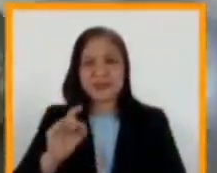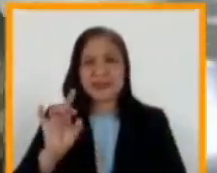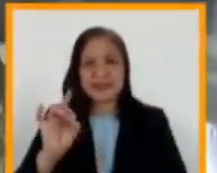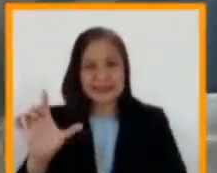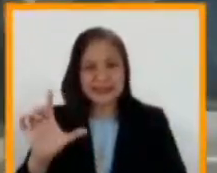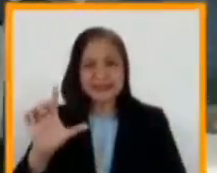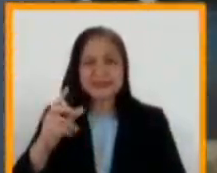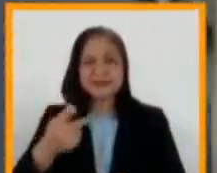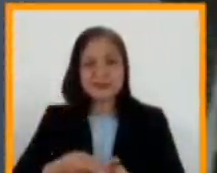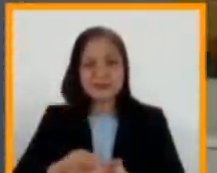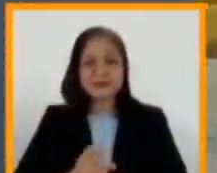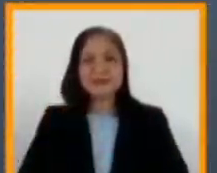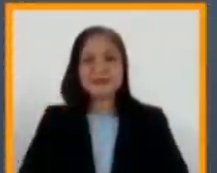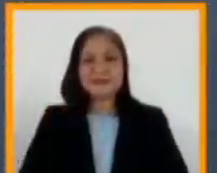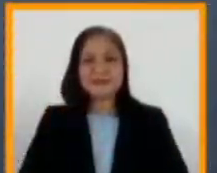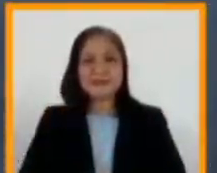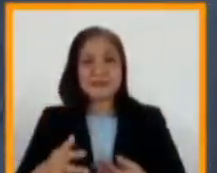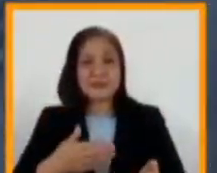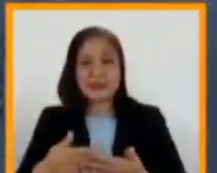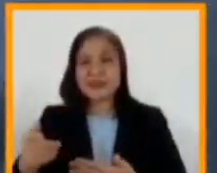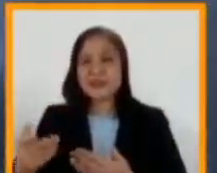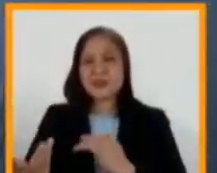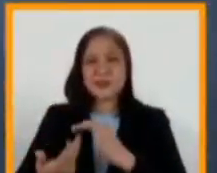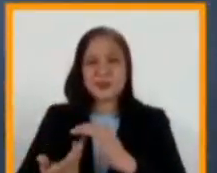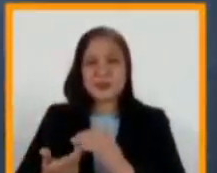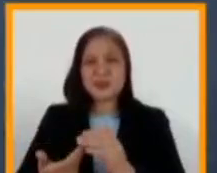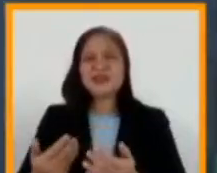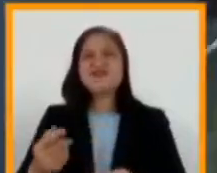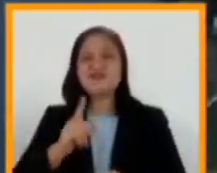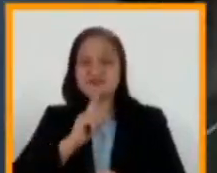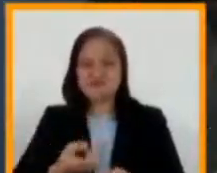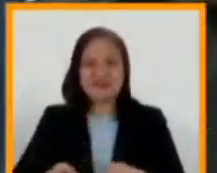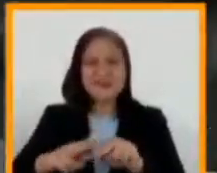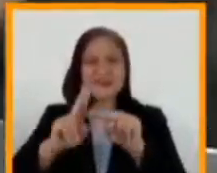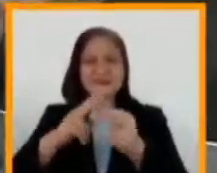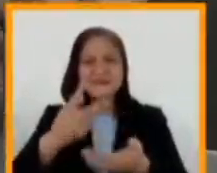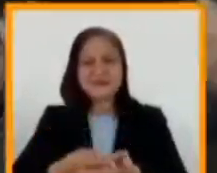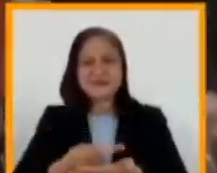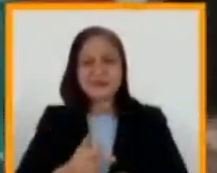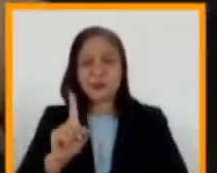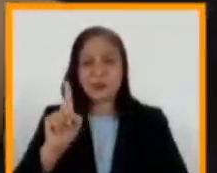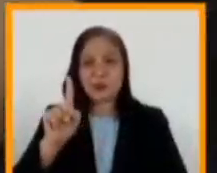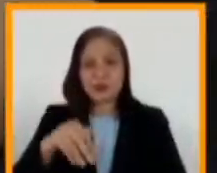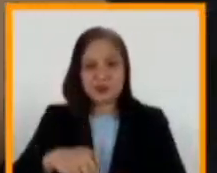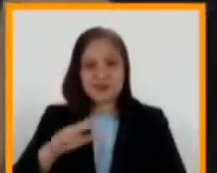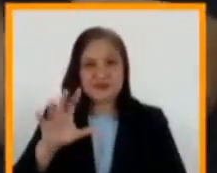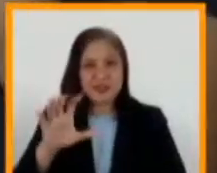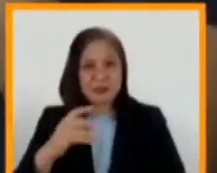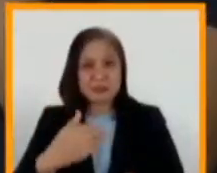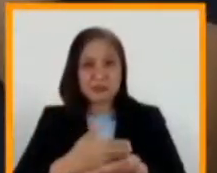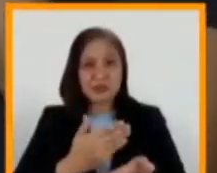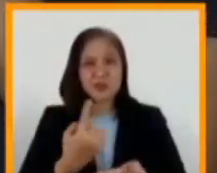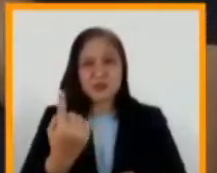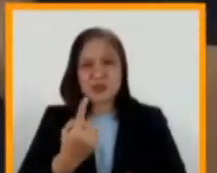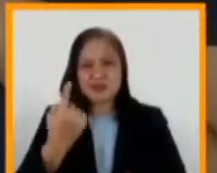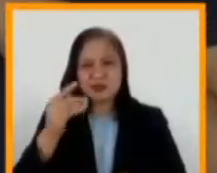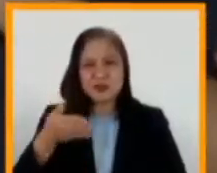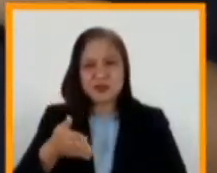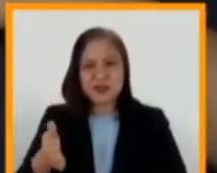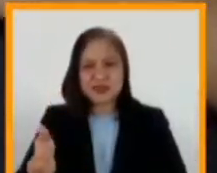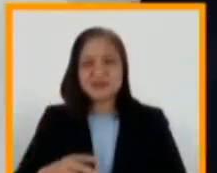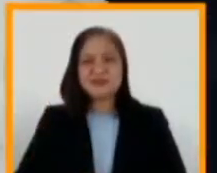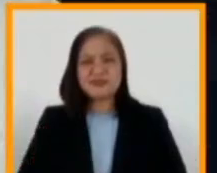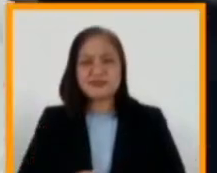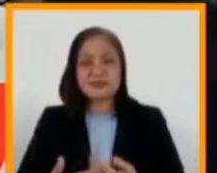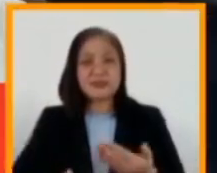suki na ito, tumaas na rin talaga ang paninda. 1,500 lang sana ang budget niya para sa isda. Sunod naman niyang pupuntahan ang supplier niya ng